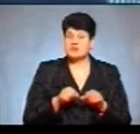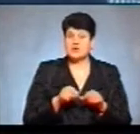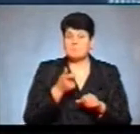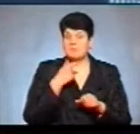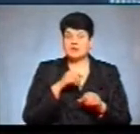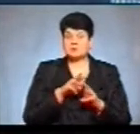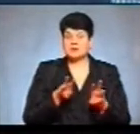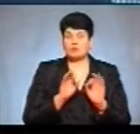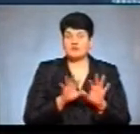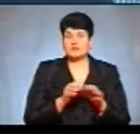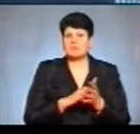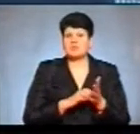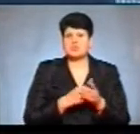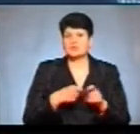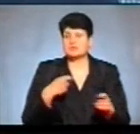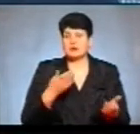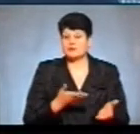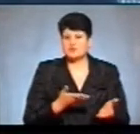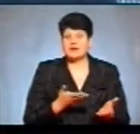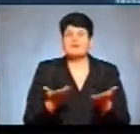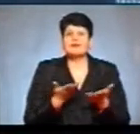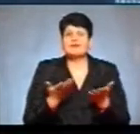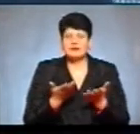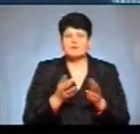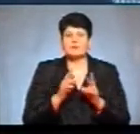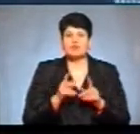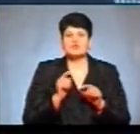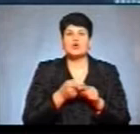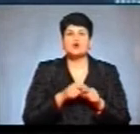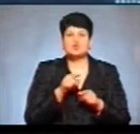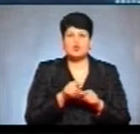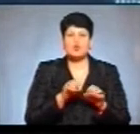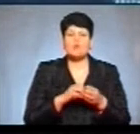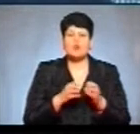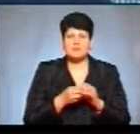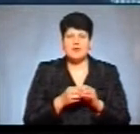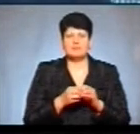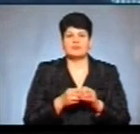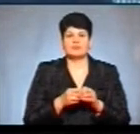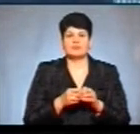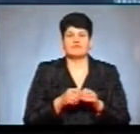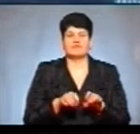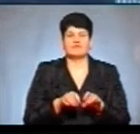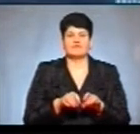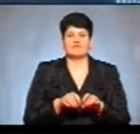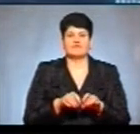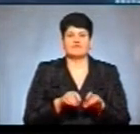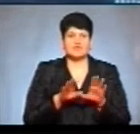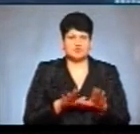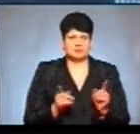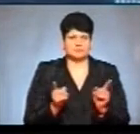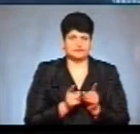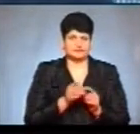пояснити причини таких затримок і яким чином можна цю проблему в найкоротші терміни врегулювати? І